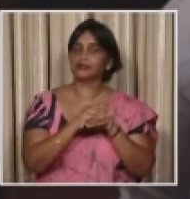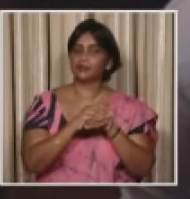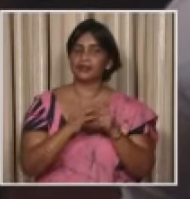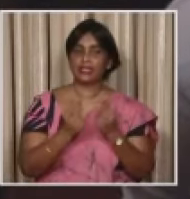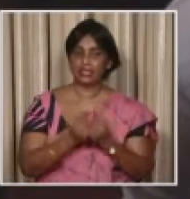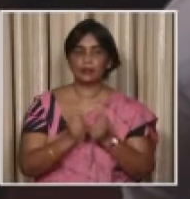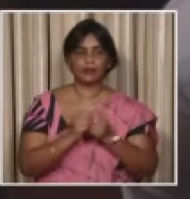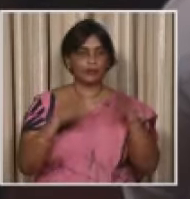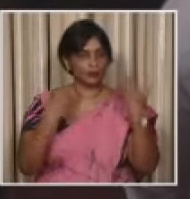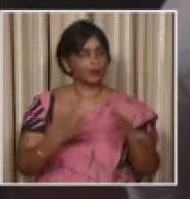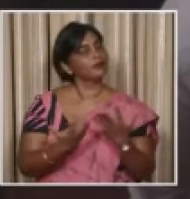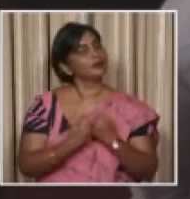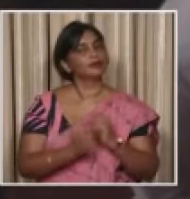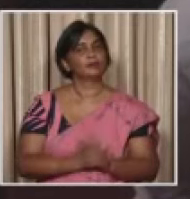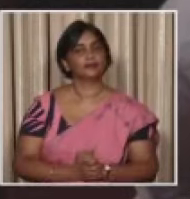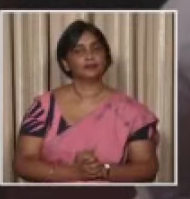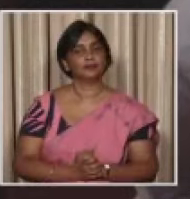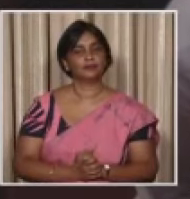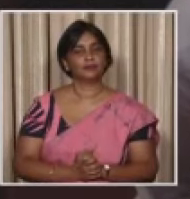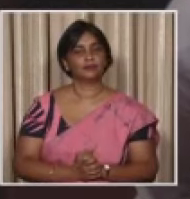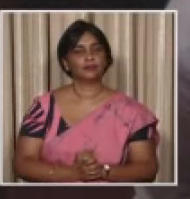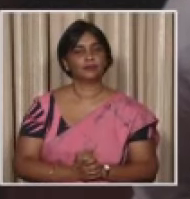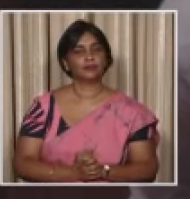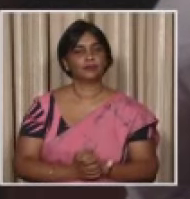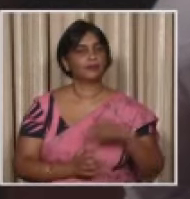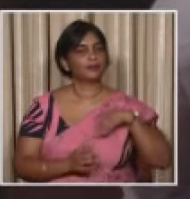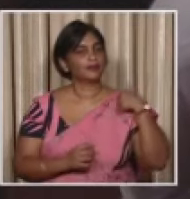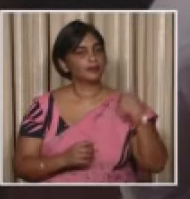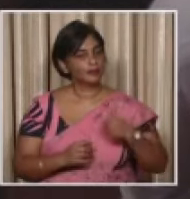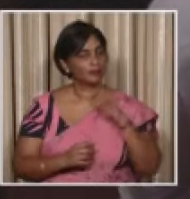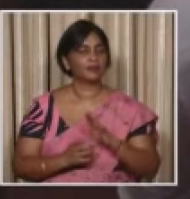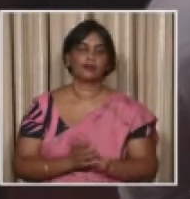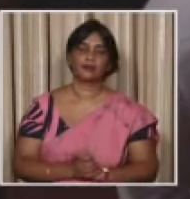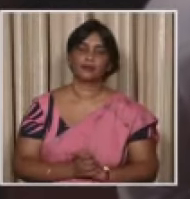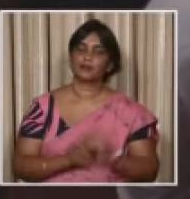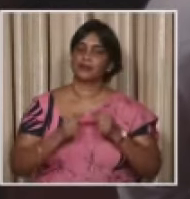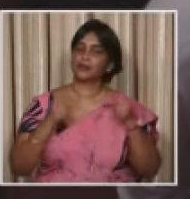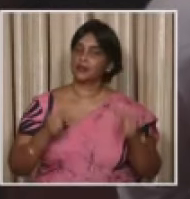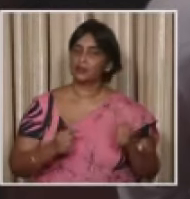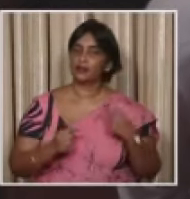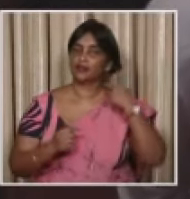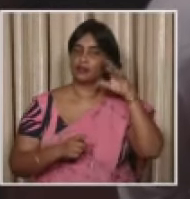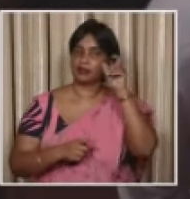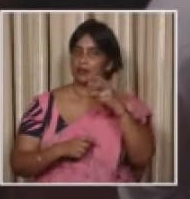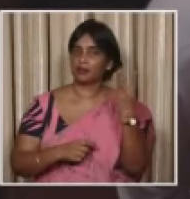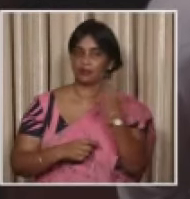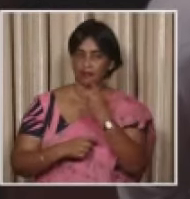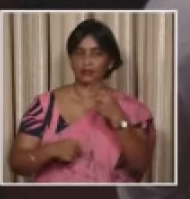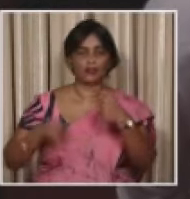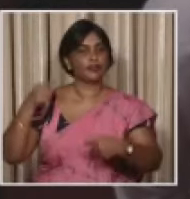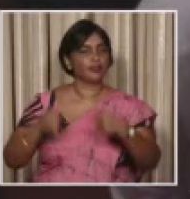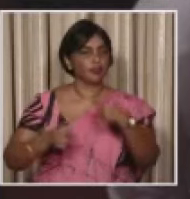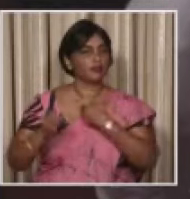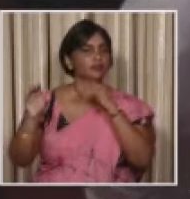ikmanata katiyutu awasan kala yutui ada pradhana විපක්ෂයේ අපේක්ෂකයන් දෙදෙනෙක් අතර තියෙන මේ විවාදය